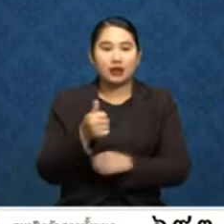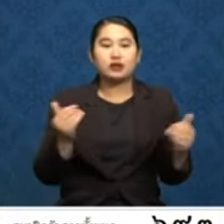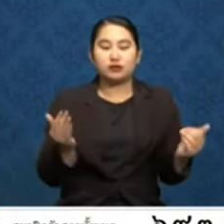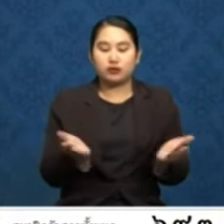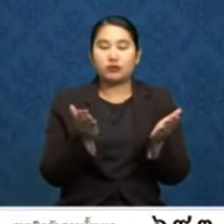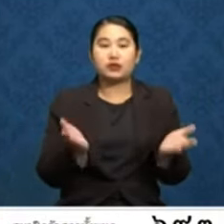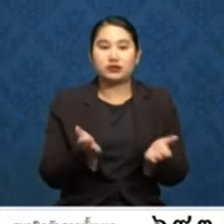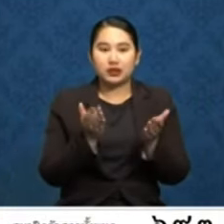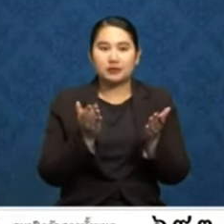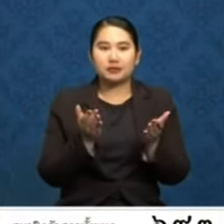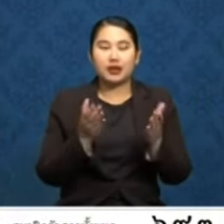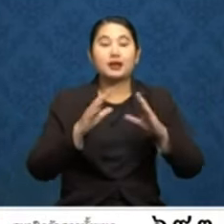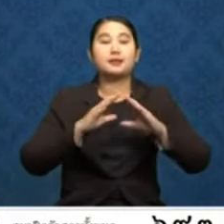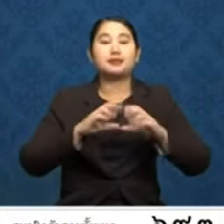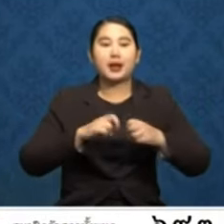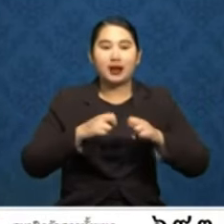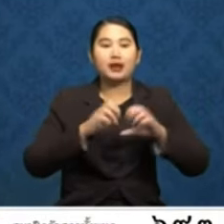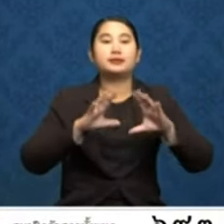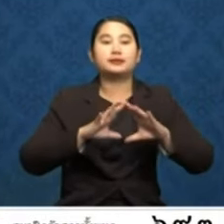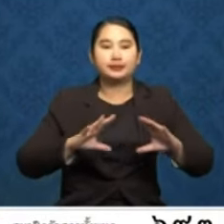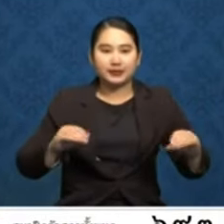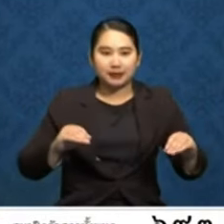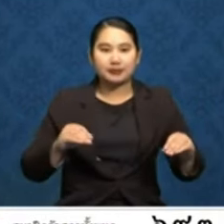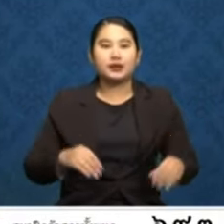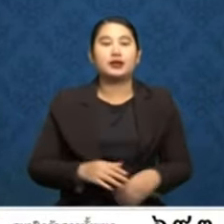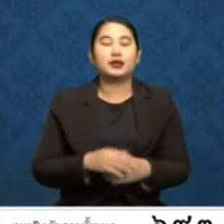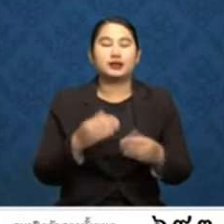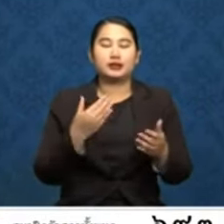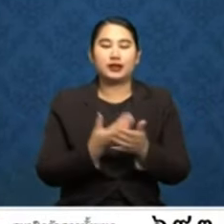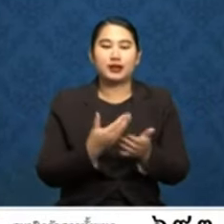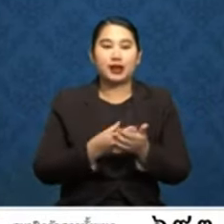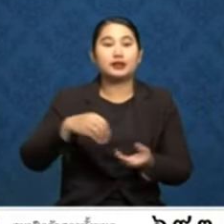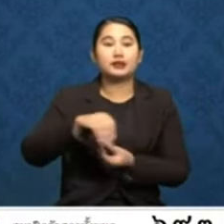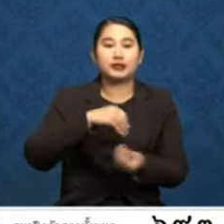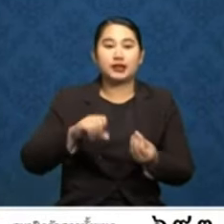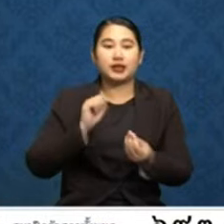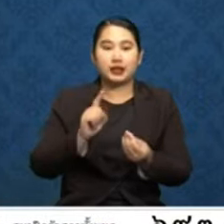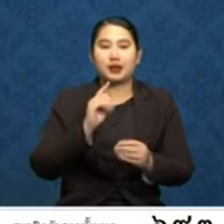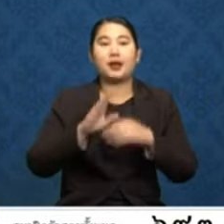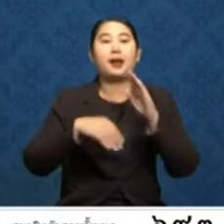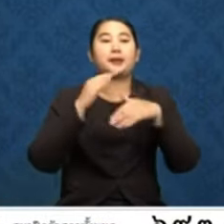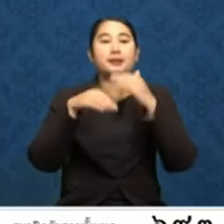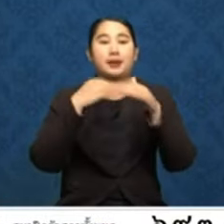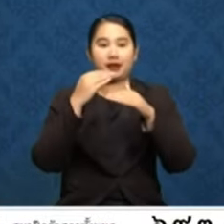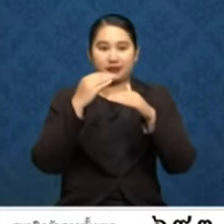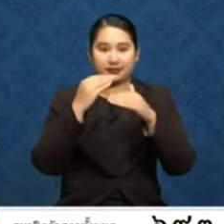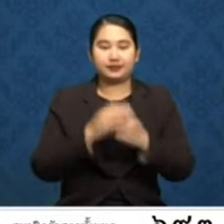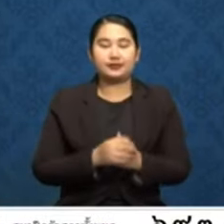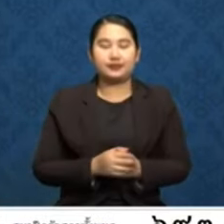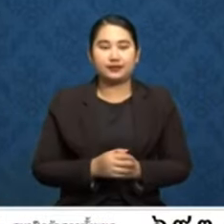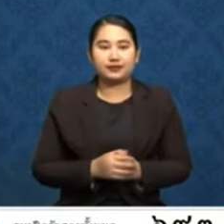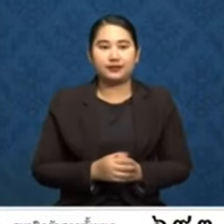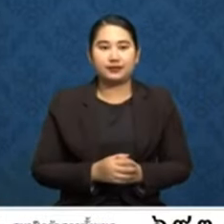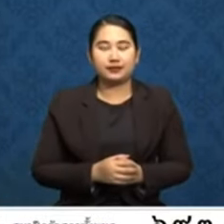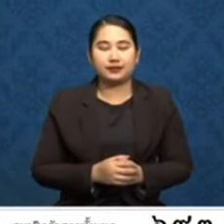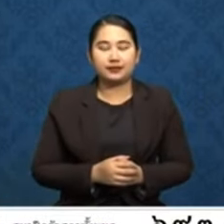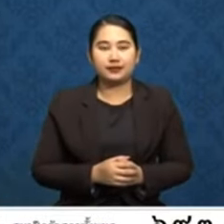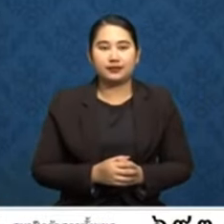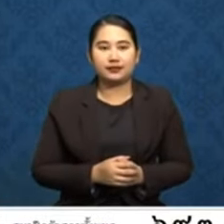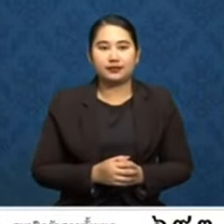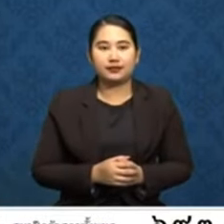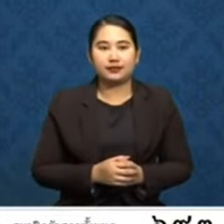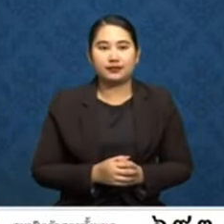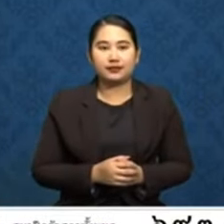ริมสันติภาพและความมั่งคั่งร่วมกันactive promoter of peace and common prosperity